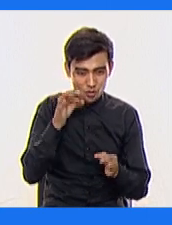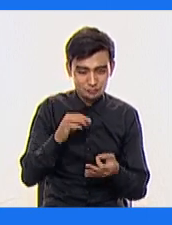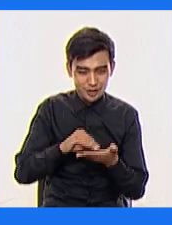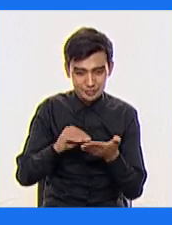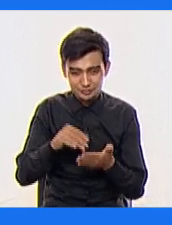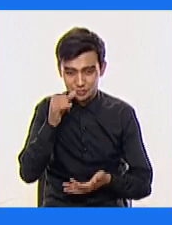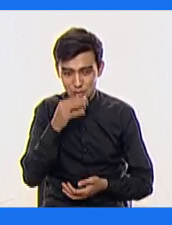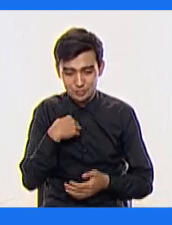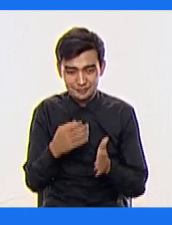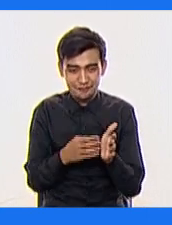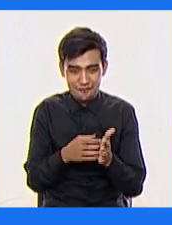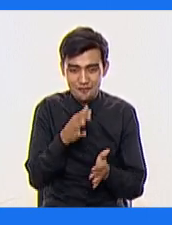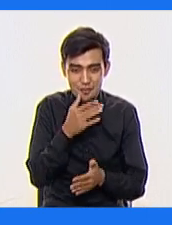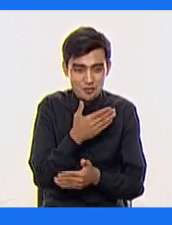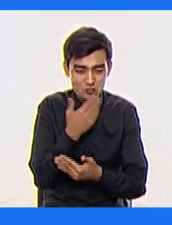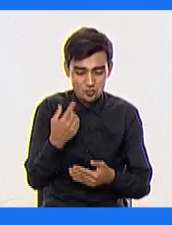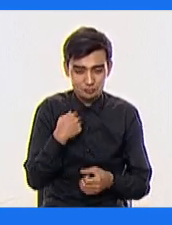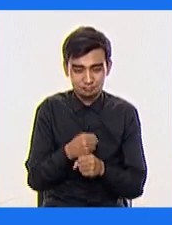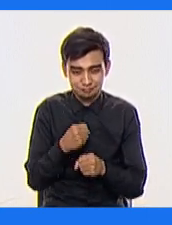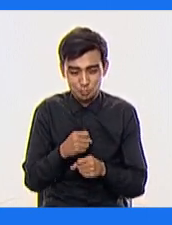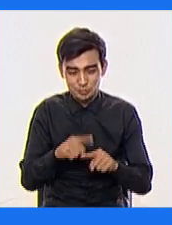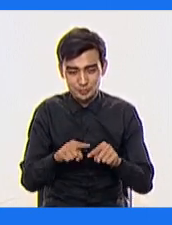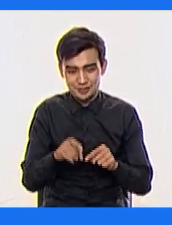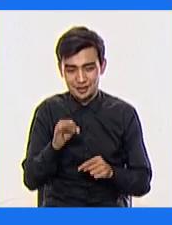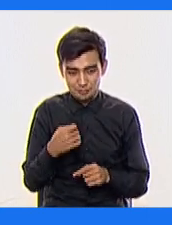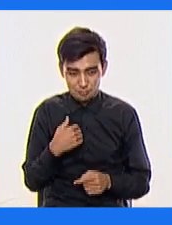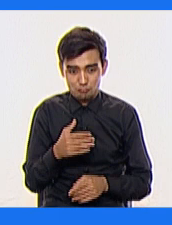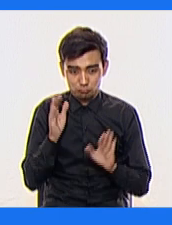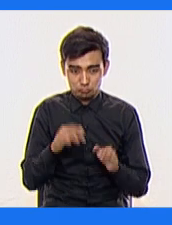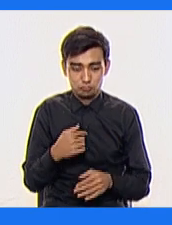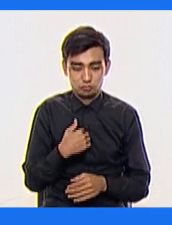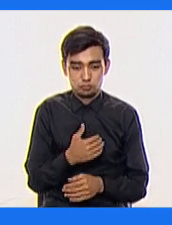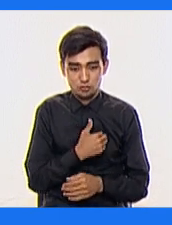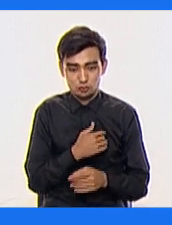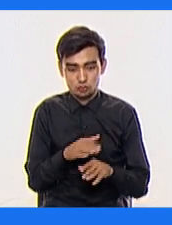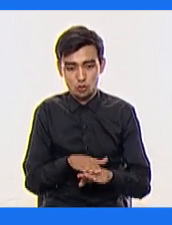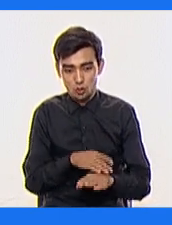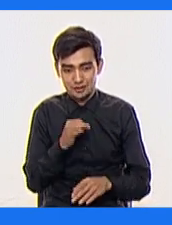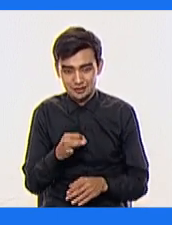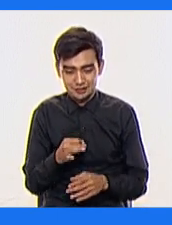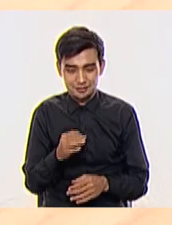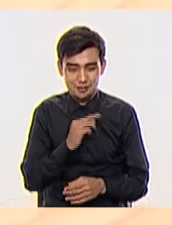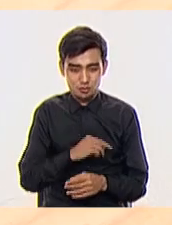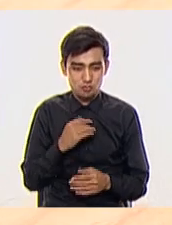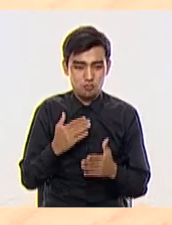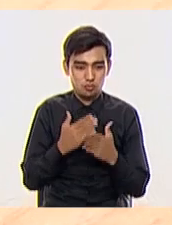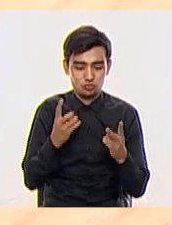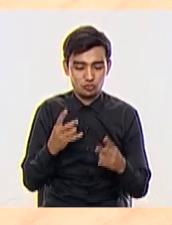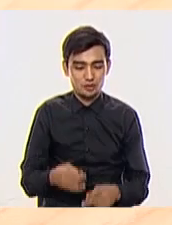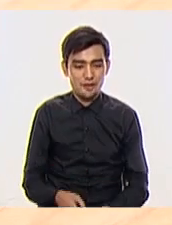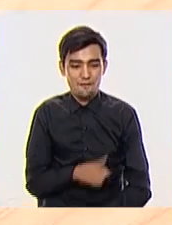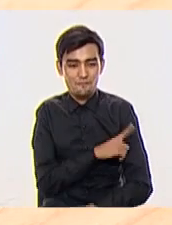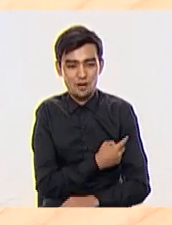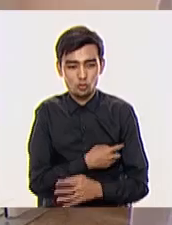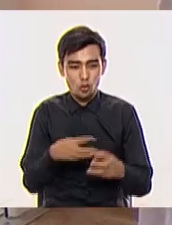нас до сих пор не хватало на это времени. Мы с удовольствием хотим публиковаться, для этого требуется долгая и кропотливая работа. Врач общей